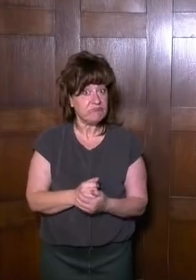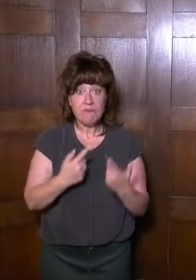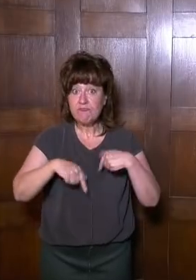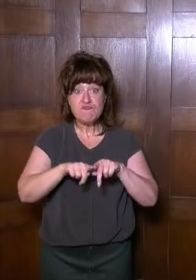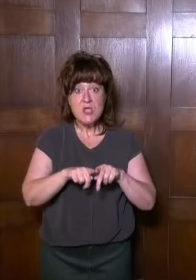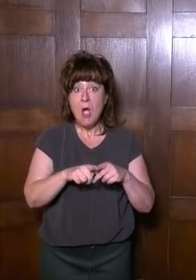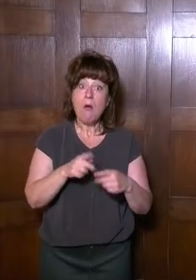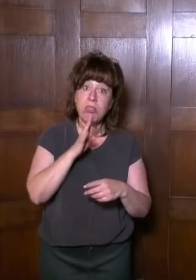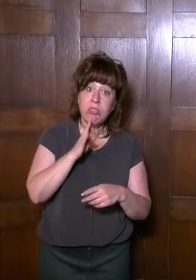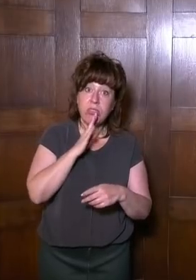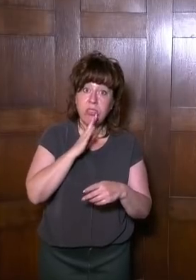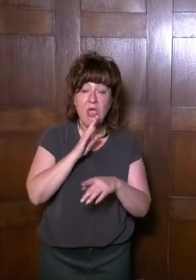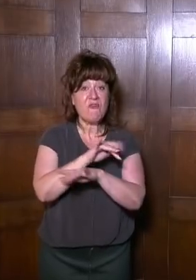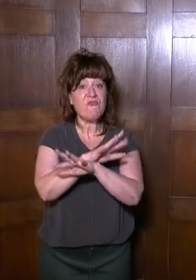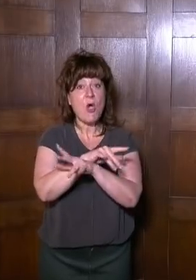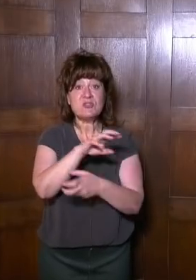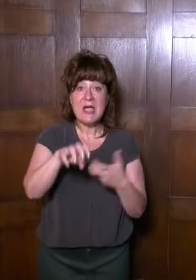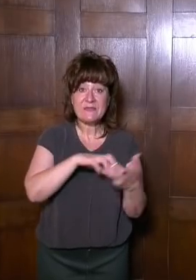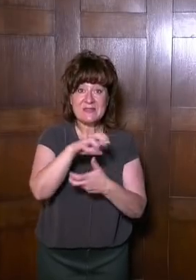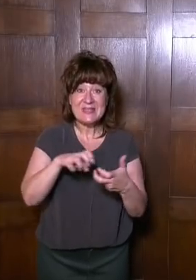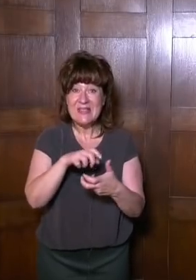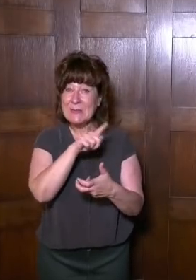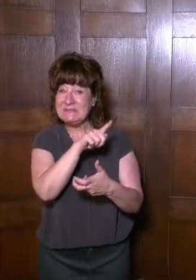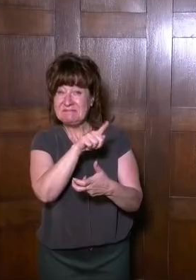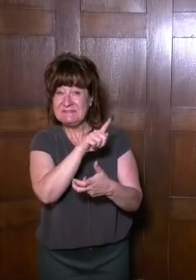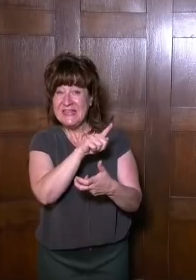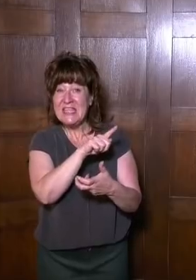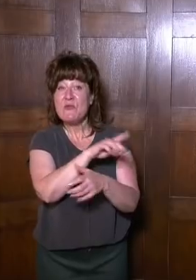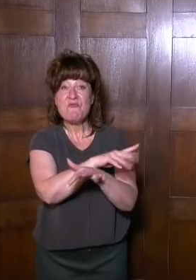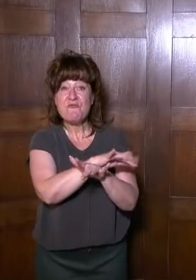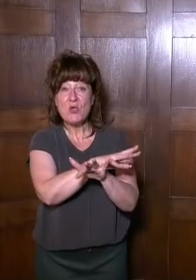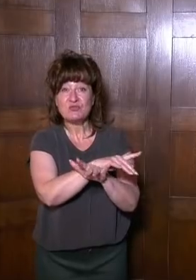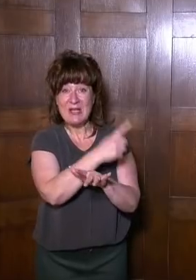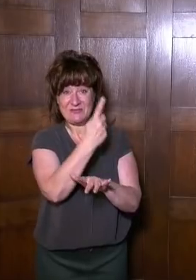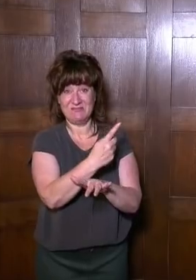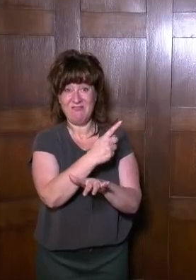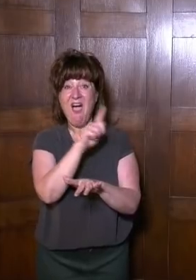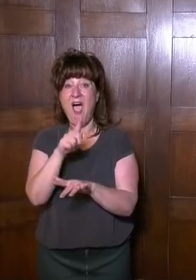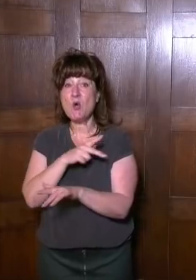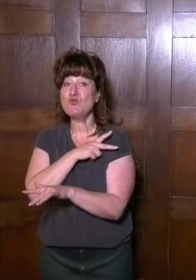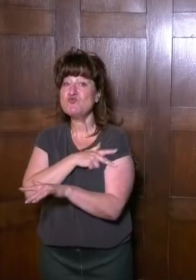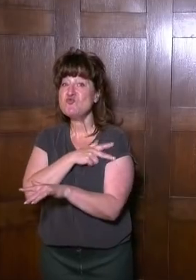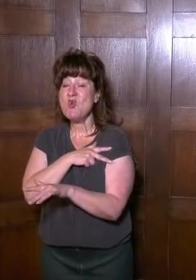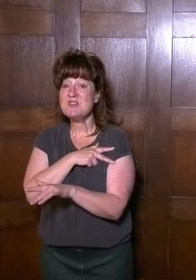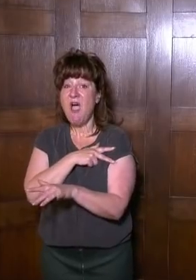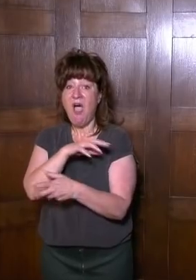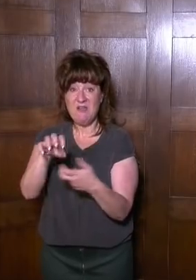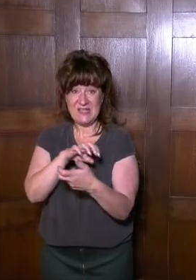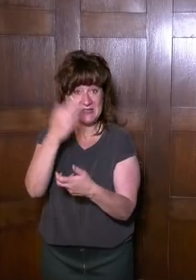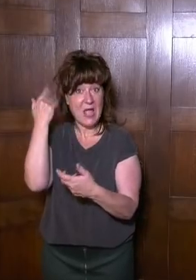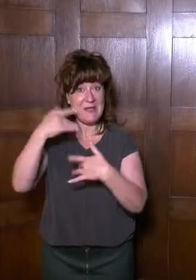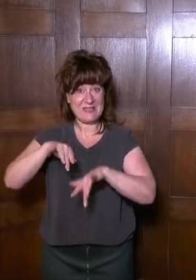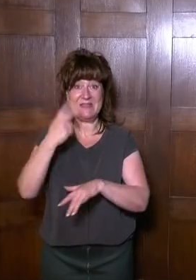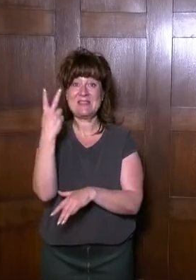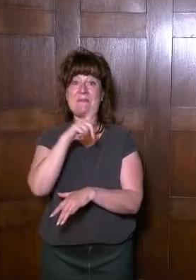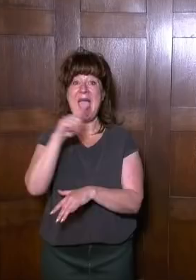Wirtschaftskrise und vergessen dabei, dass es eigentlich ja nicht um die Wirtschaft geht, sondern dahinter steht ja eine soziale Krise, wie auch die Finanzkrise 2008 eine